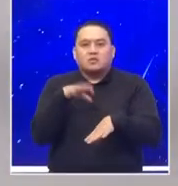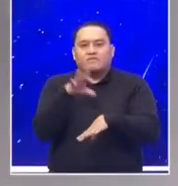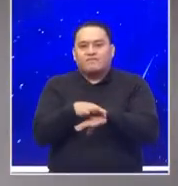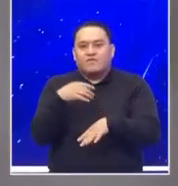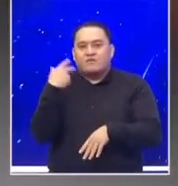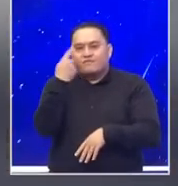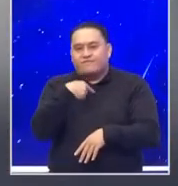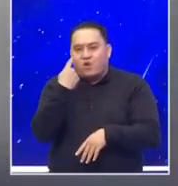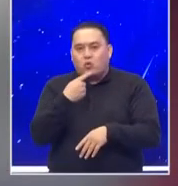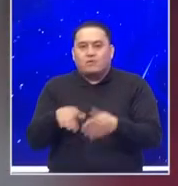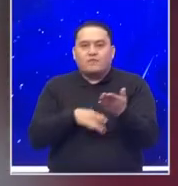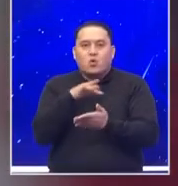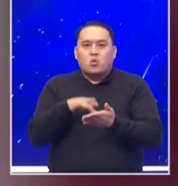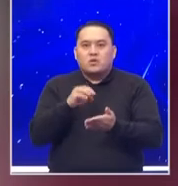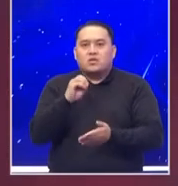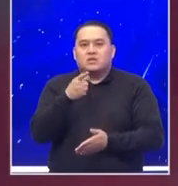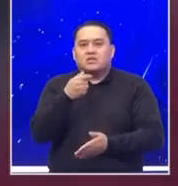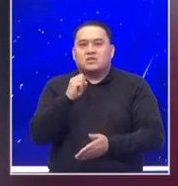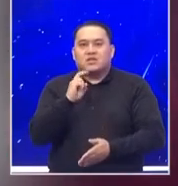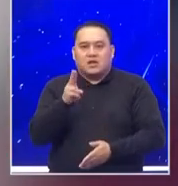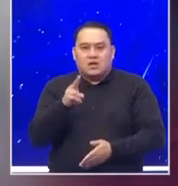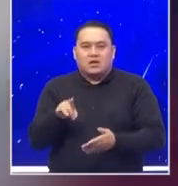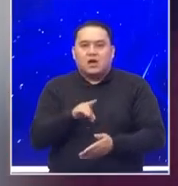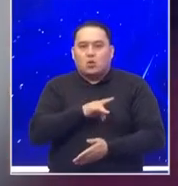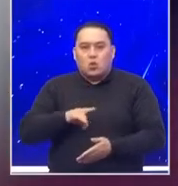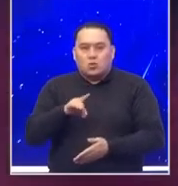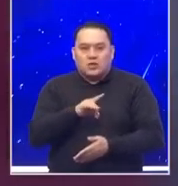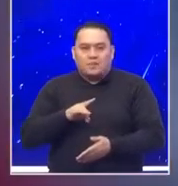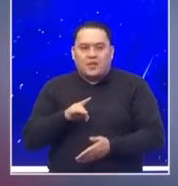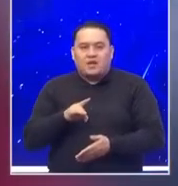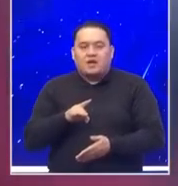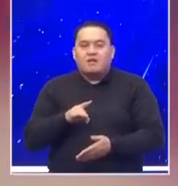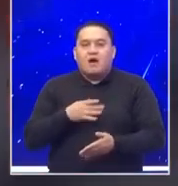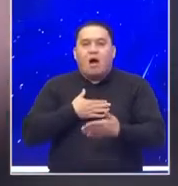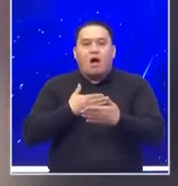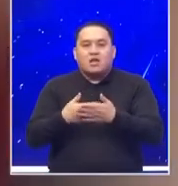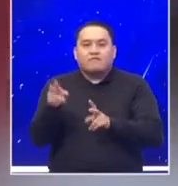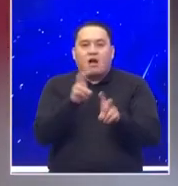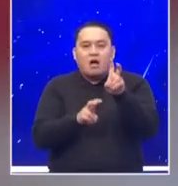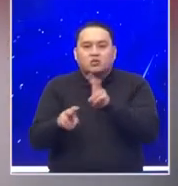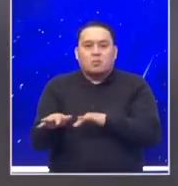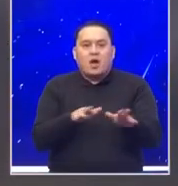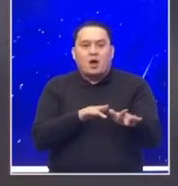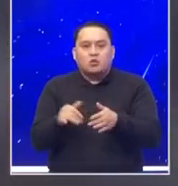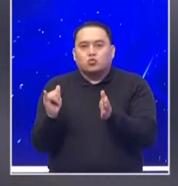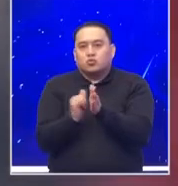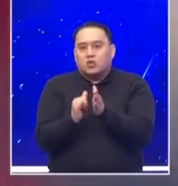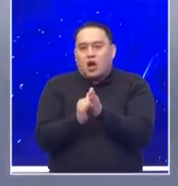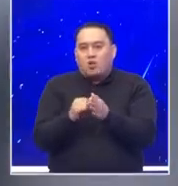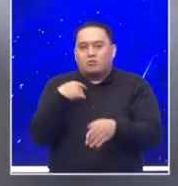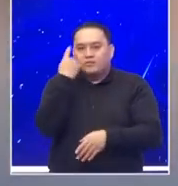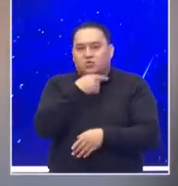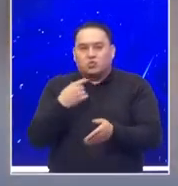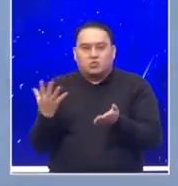видеозапись сделана в городе istick райцентре им бывший казанского района и в ходе оперативно-розыскных мероприятий установили обоих